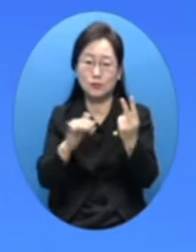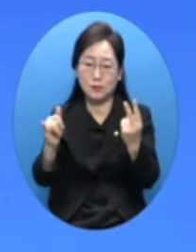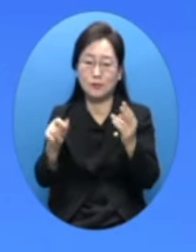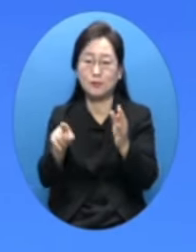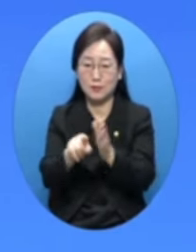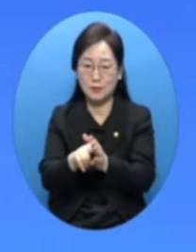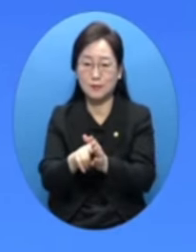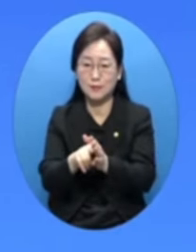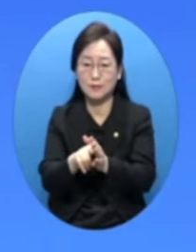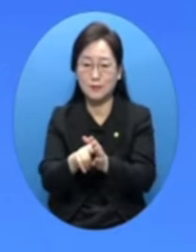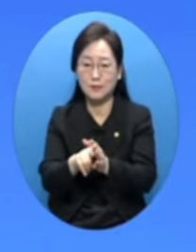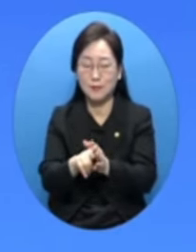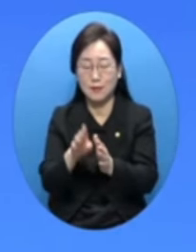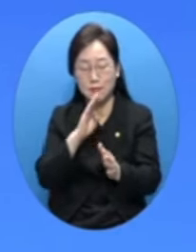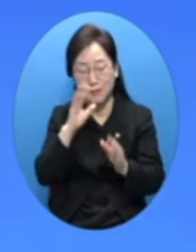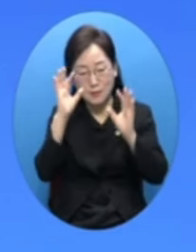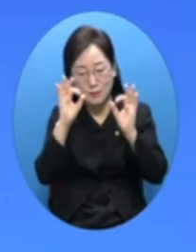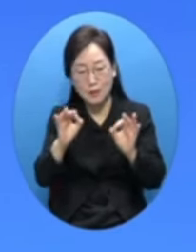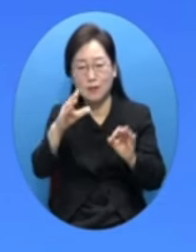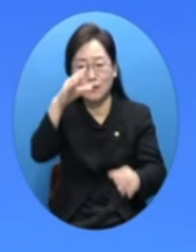정말 우리가 본받아야 될